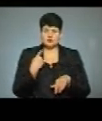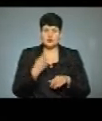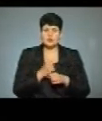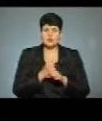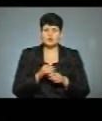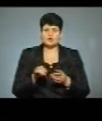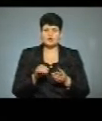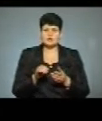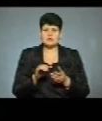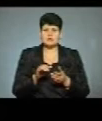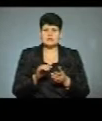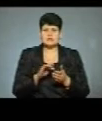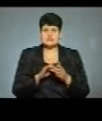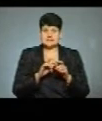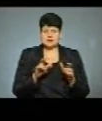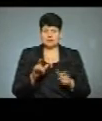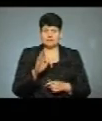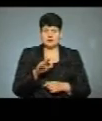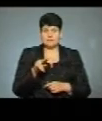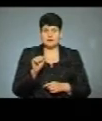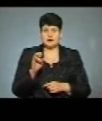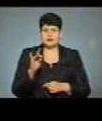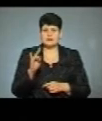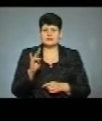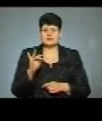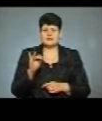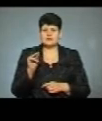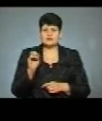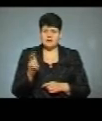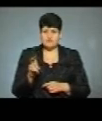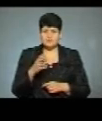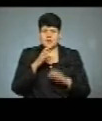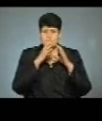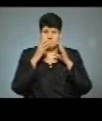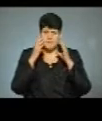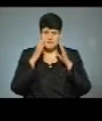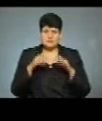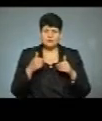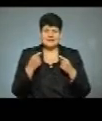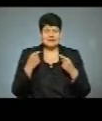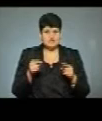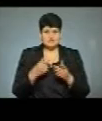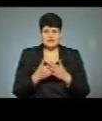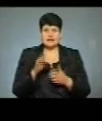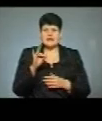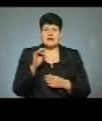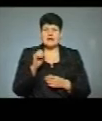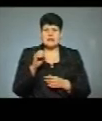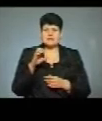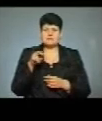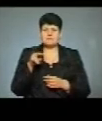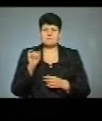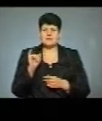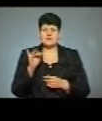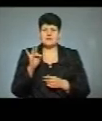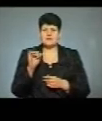лабораторного центру Володимир Паничев. Маски рекомендовані, але вже трішки іншого типу. Типу респіраторів